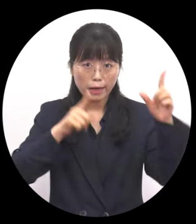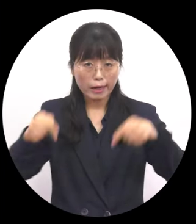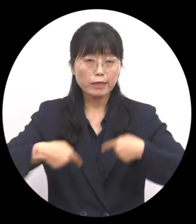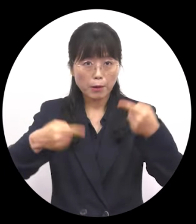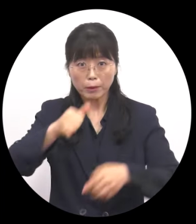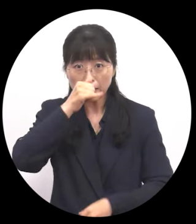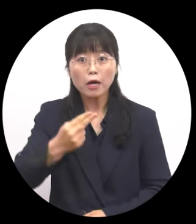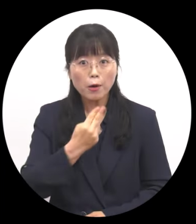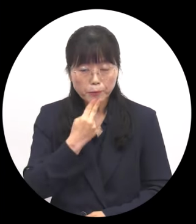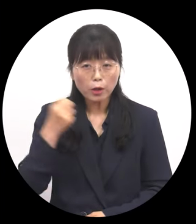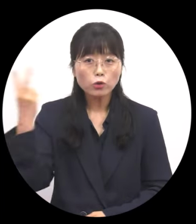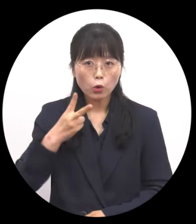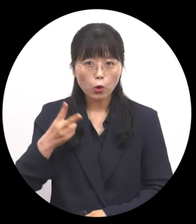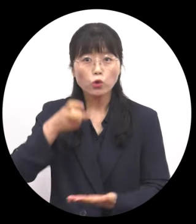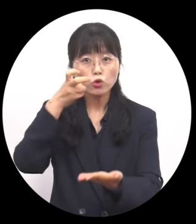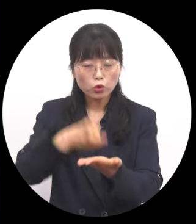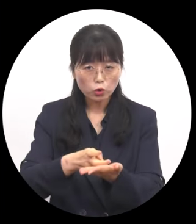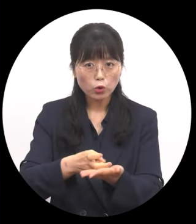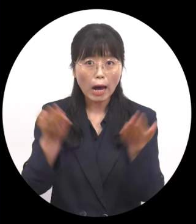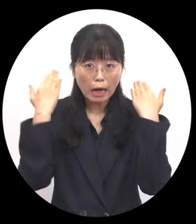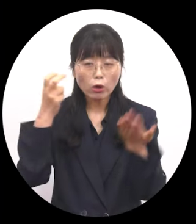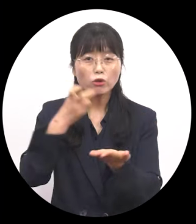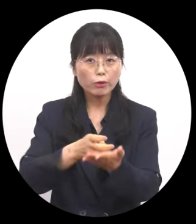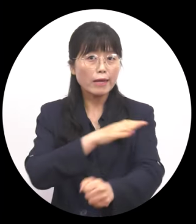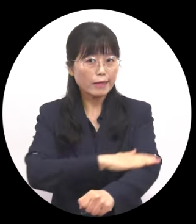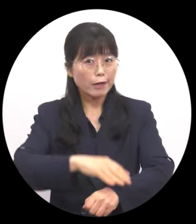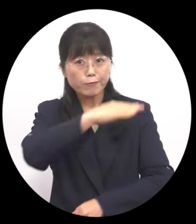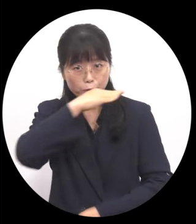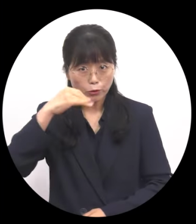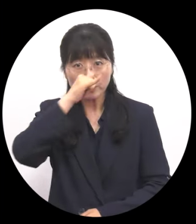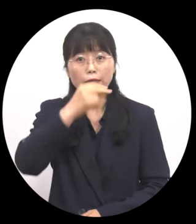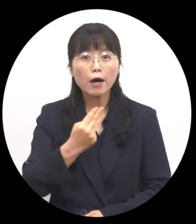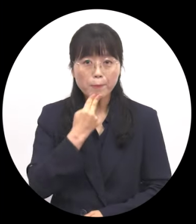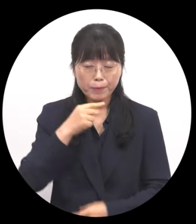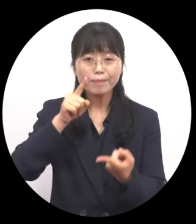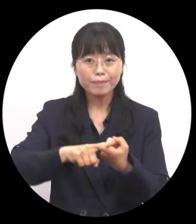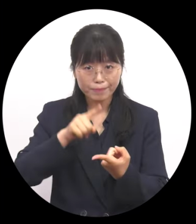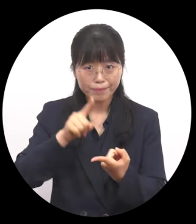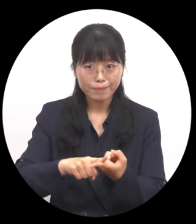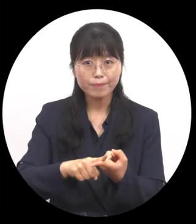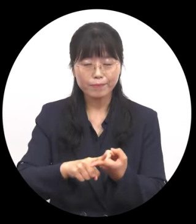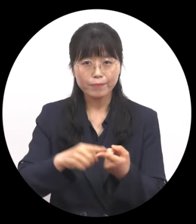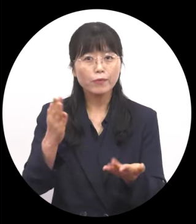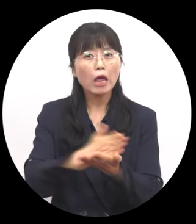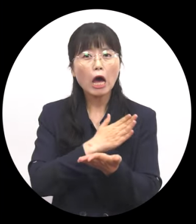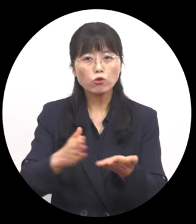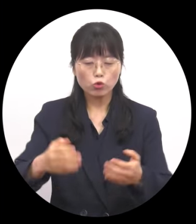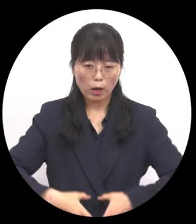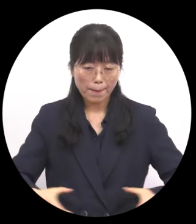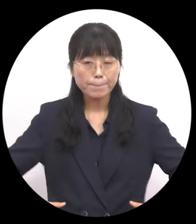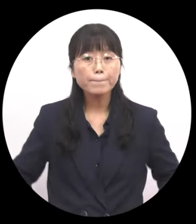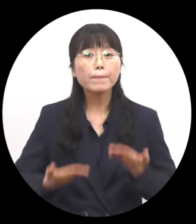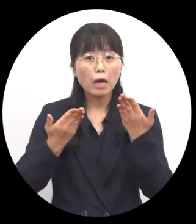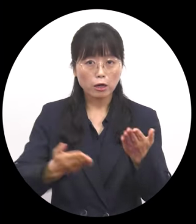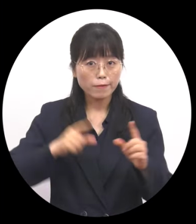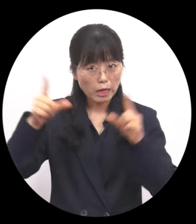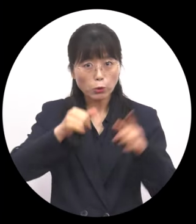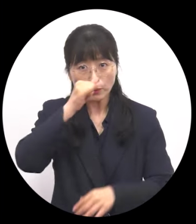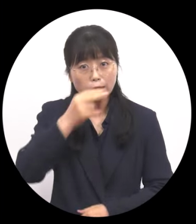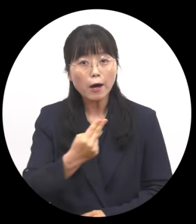임했는지, 그리고 학교의 규칙을 얼마나 준수하는 모습을 보였는지, 나눔과 배려의 태도가